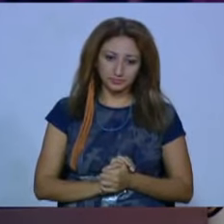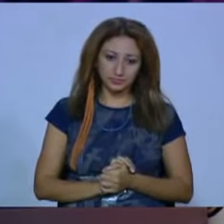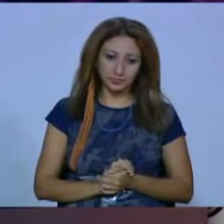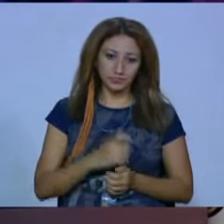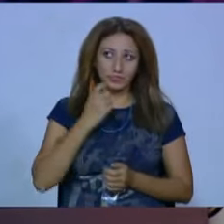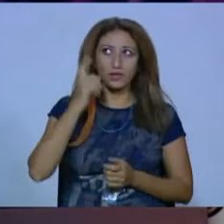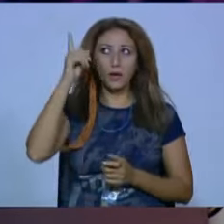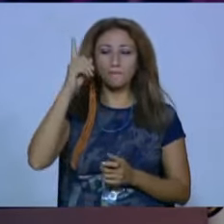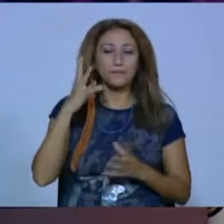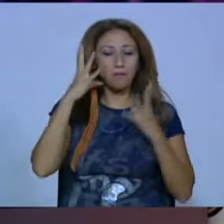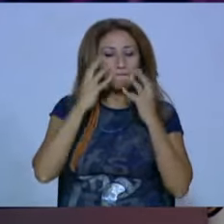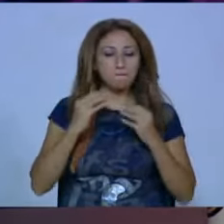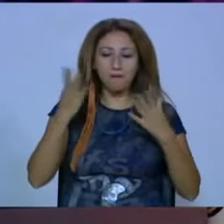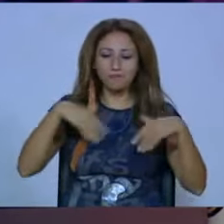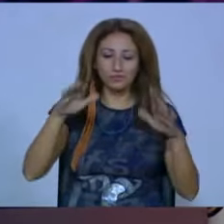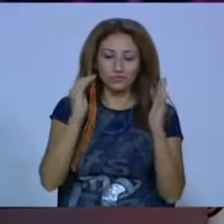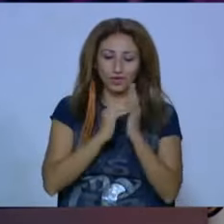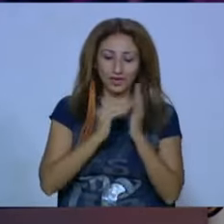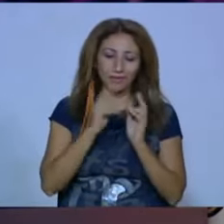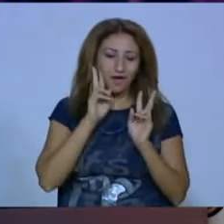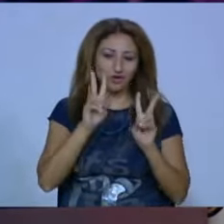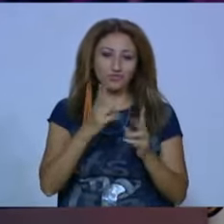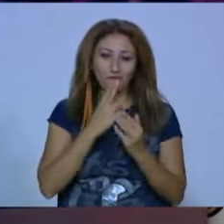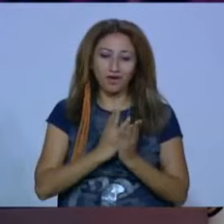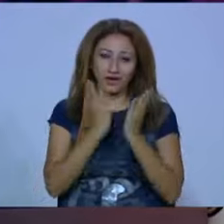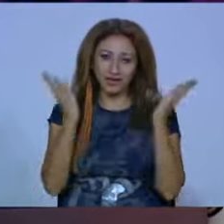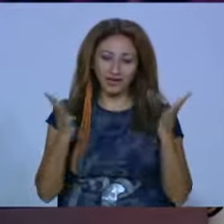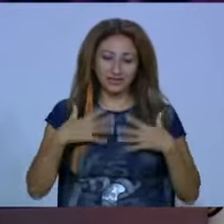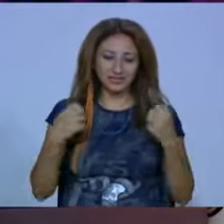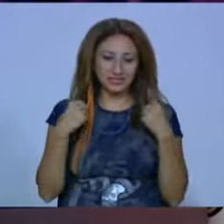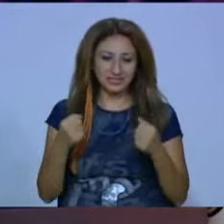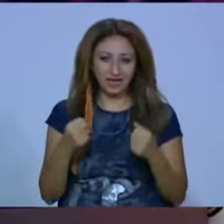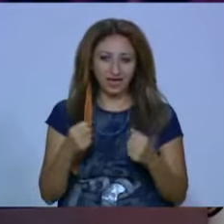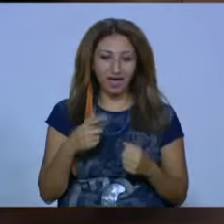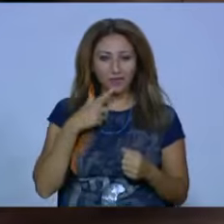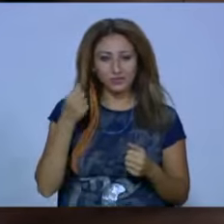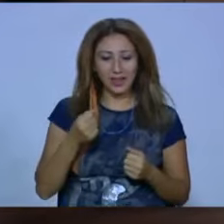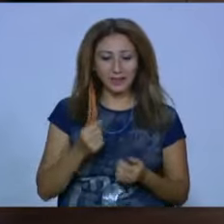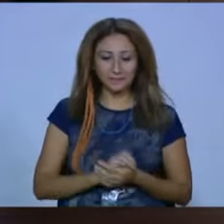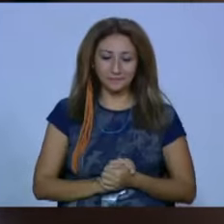ربنا يسعد ايامكم، واشوفكم على كل خير وصحه وسلام.